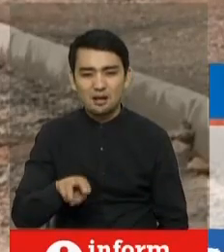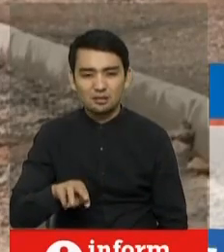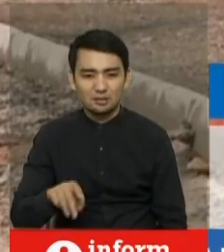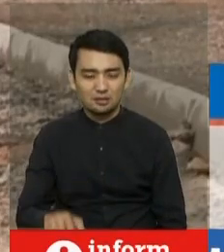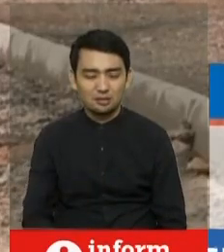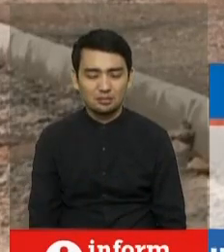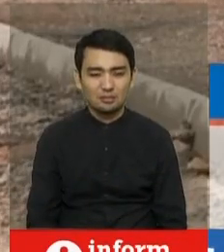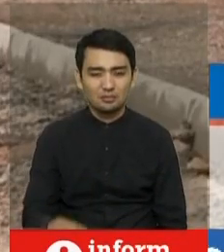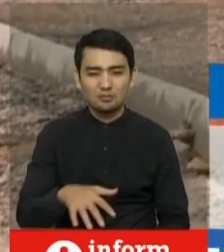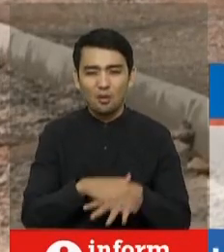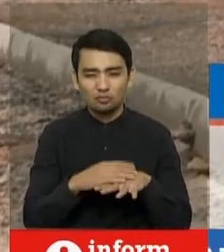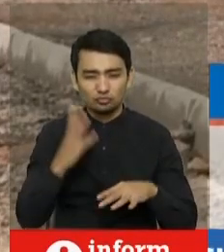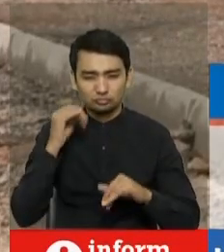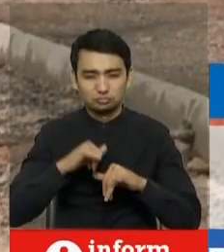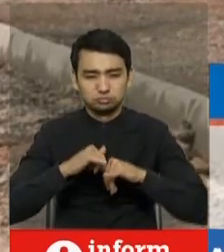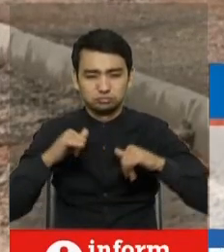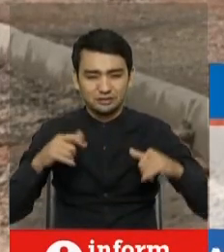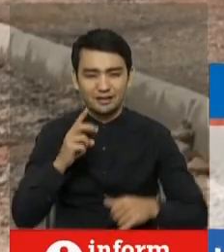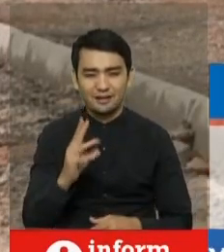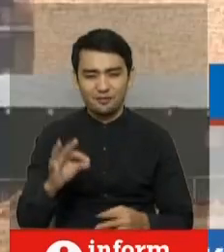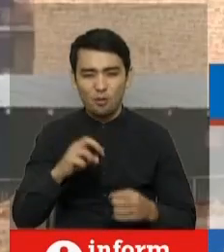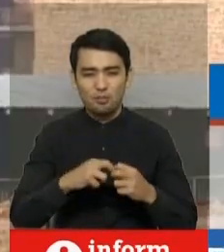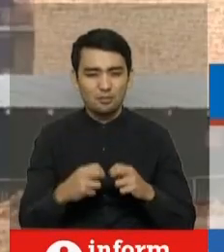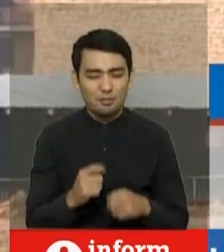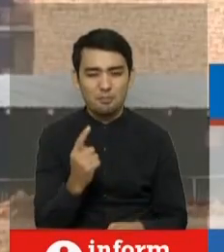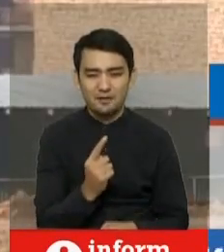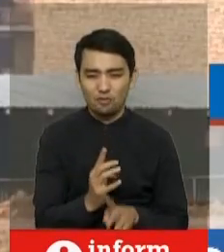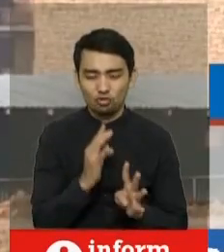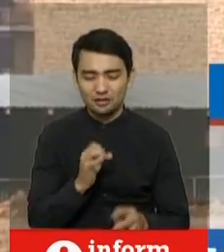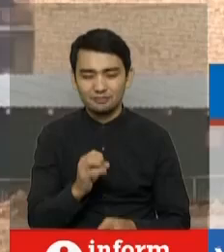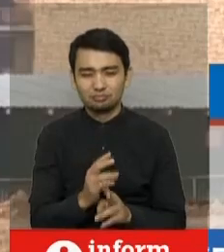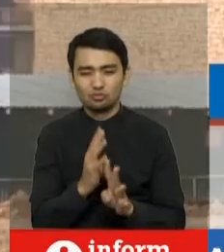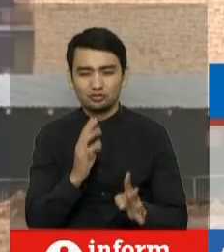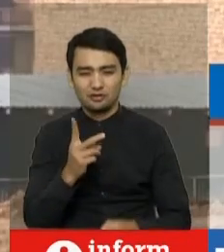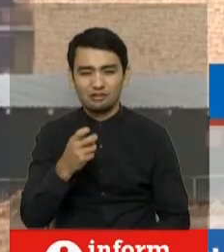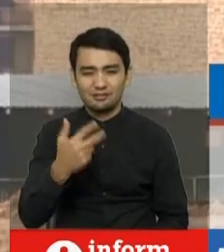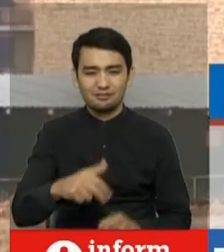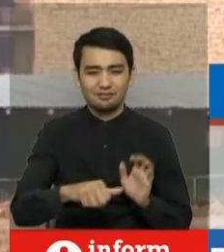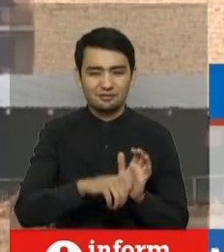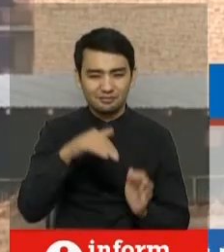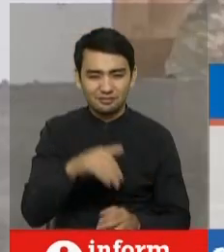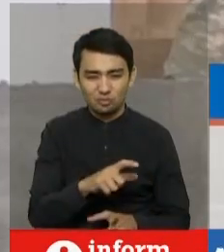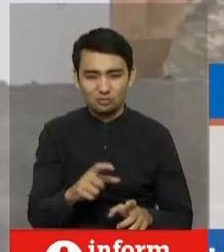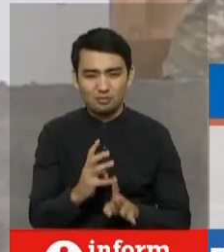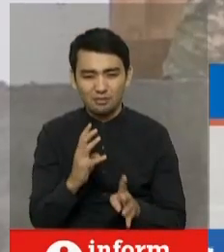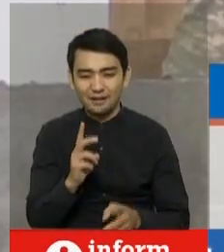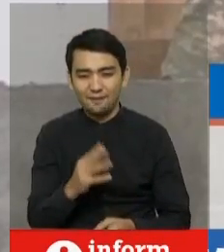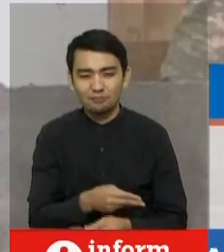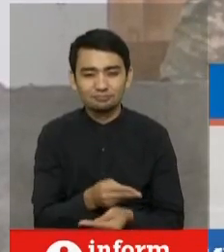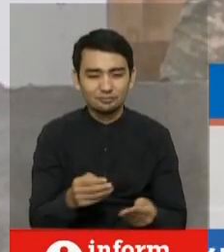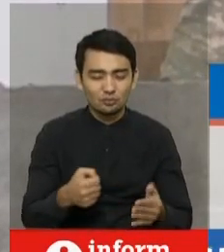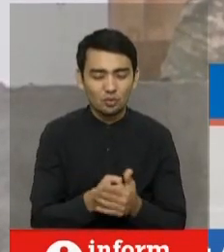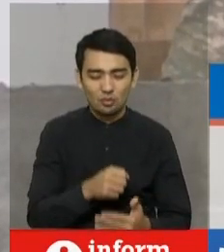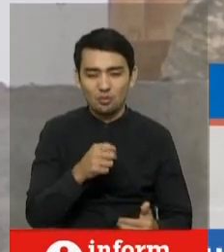саны қарқынды өсіп жатқан шаһарда баспана мәселесі басты орында. Кезекте тұрған 236 мыңға жуық адамды пәтермен қамту үшін жыл соңына